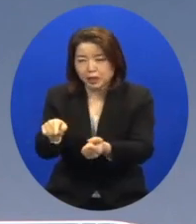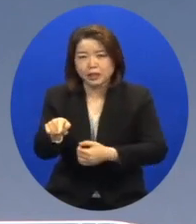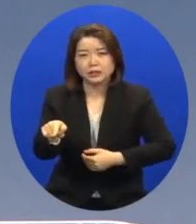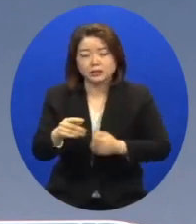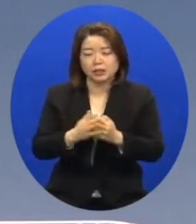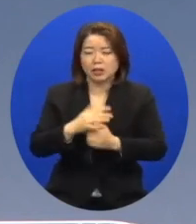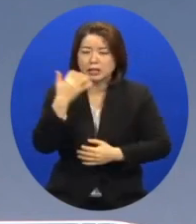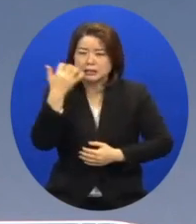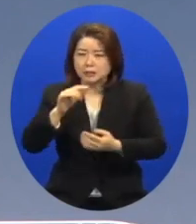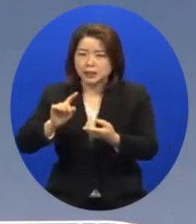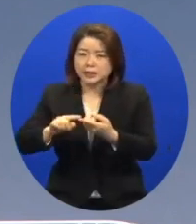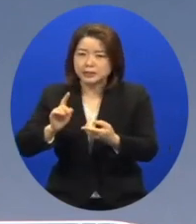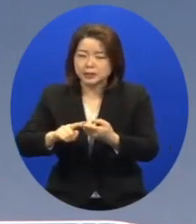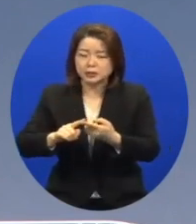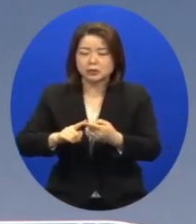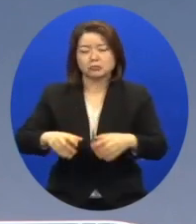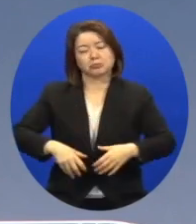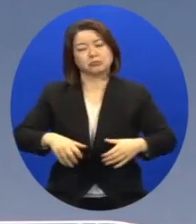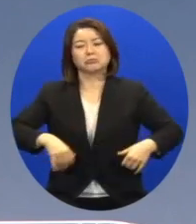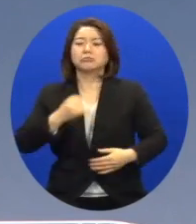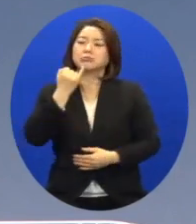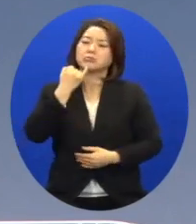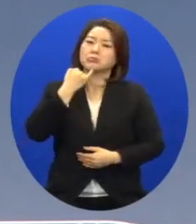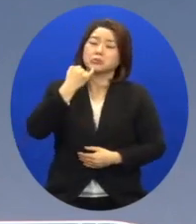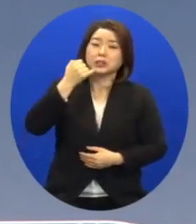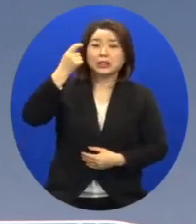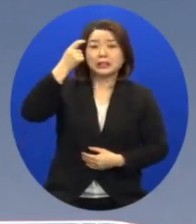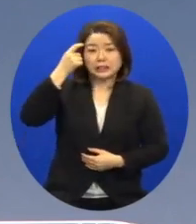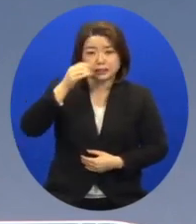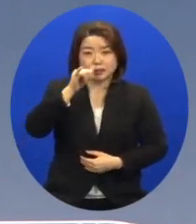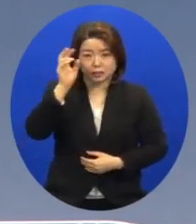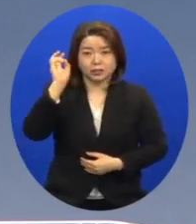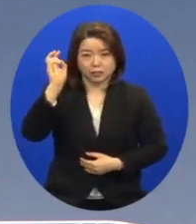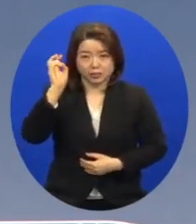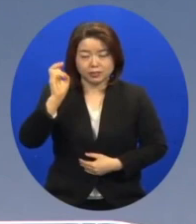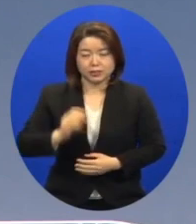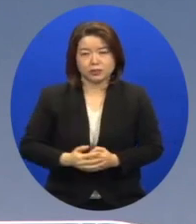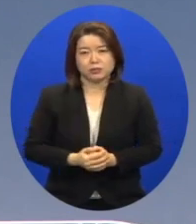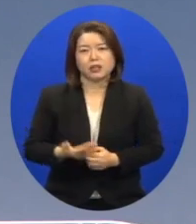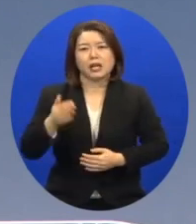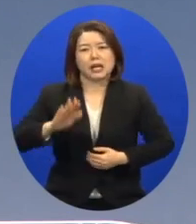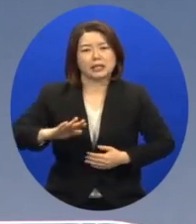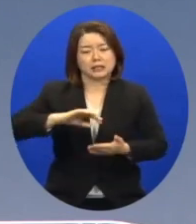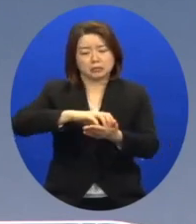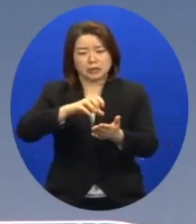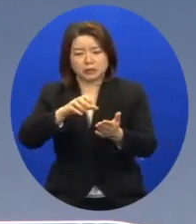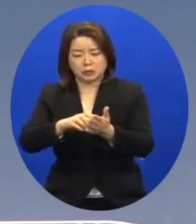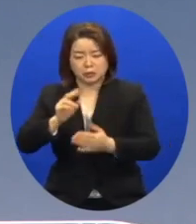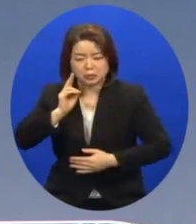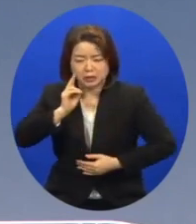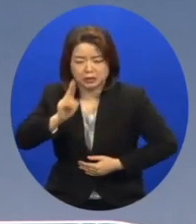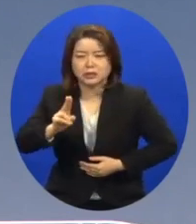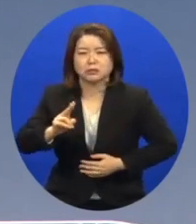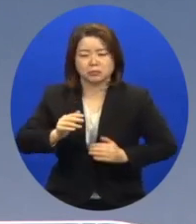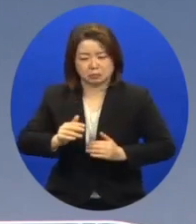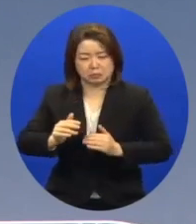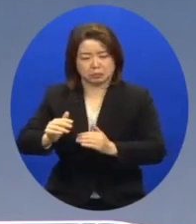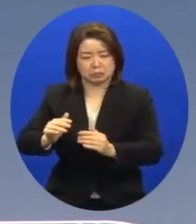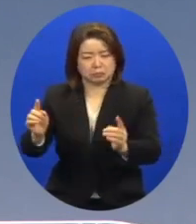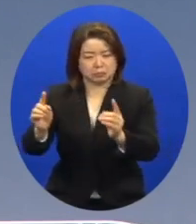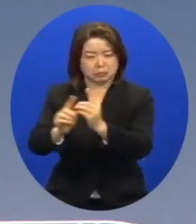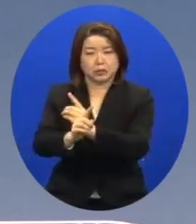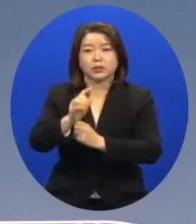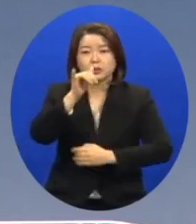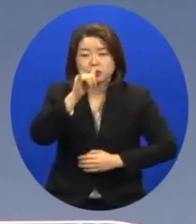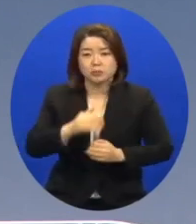상당히 관대한 마음을 가지고 있었던 모양입니다 그러나 정도가 너무 심하게 가기 시작했어요 고린도